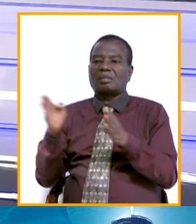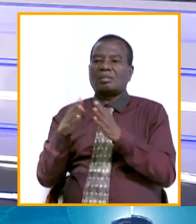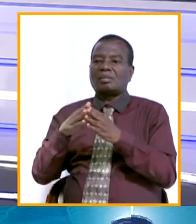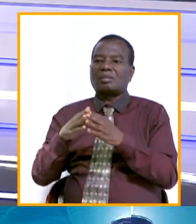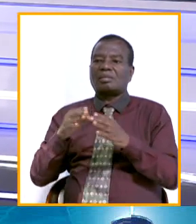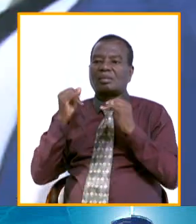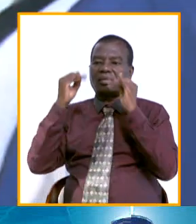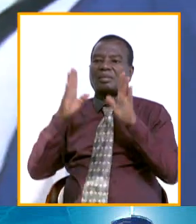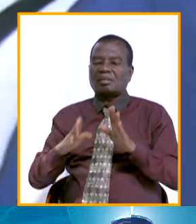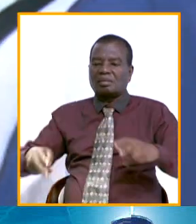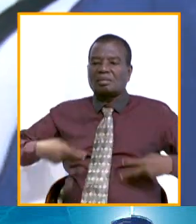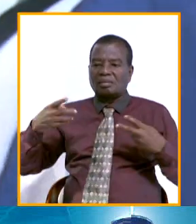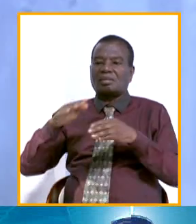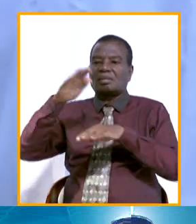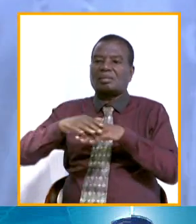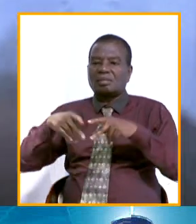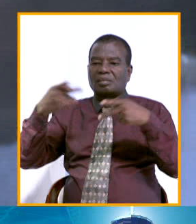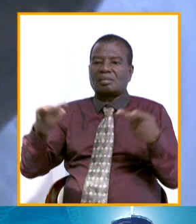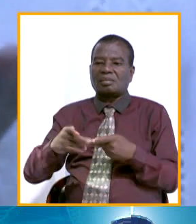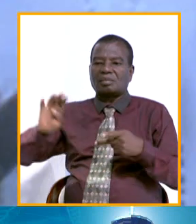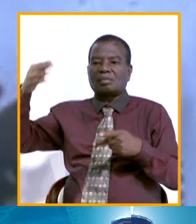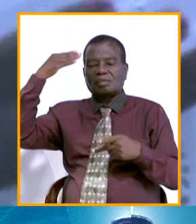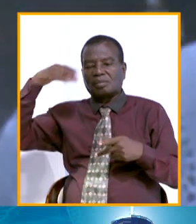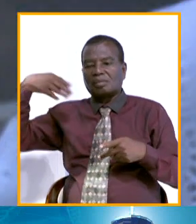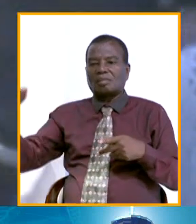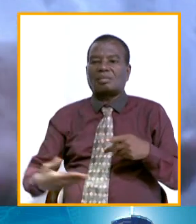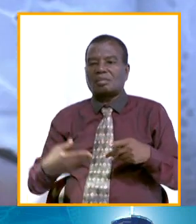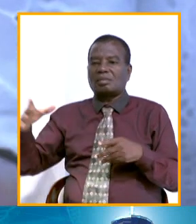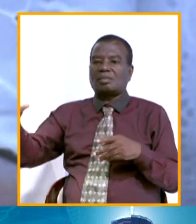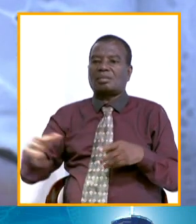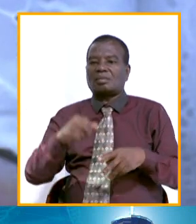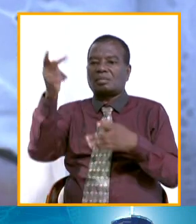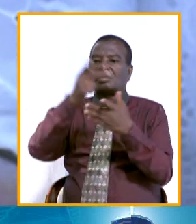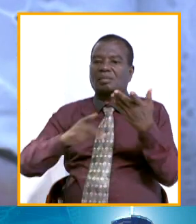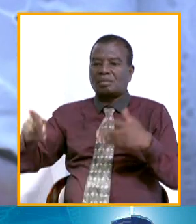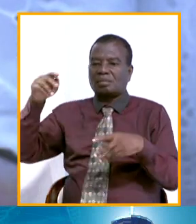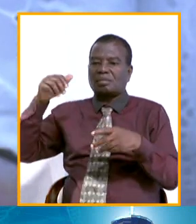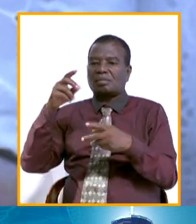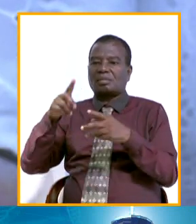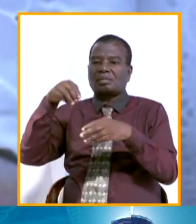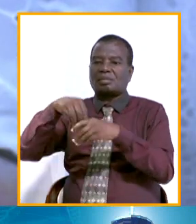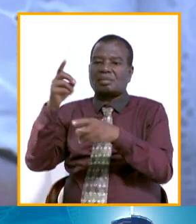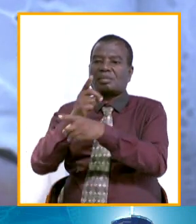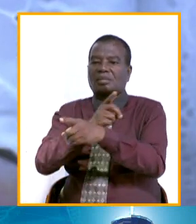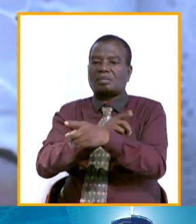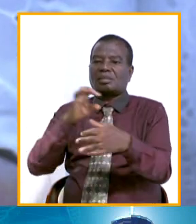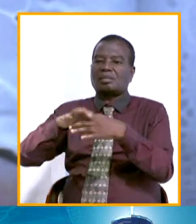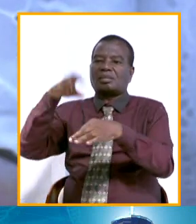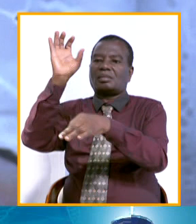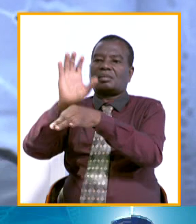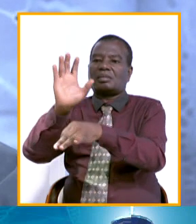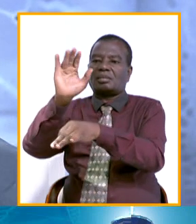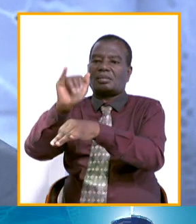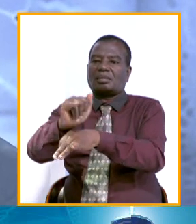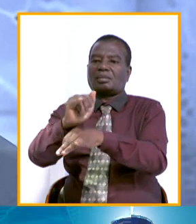Ivoiriennes vivant sur place. La ministre les a invitées à prendre une part active dans le développement de la Côte d'Ivoire. Depuis Washington,